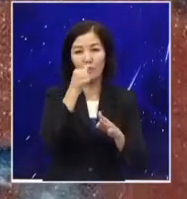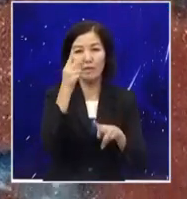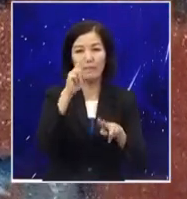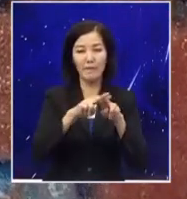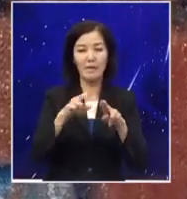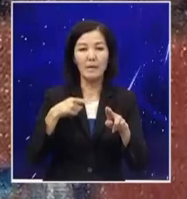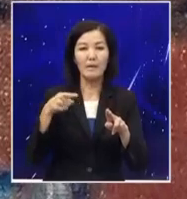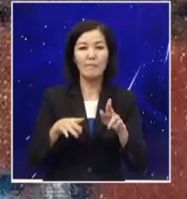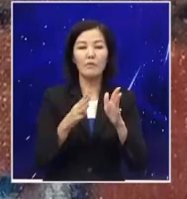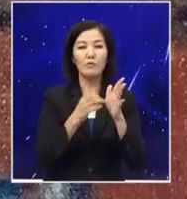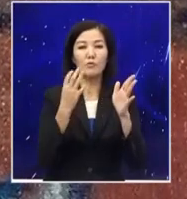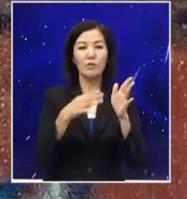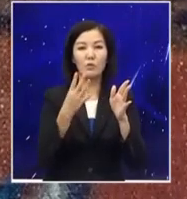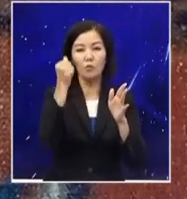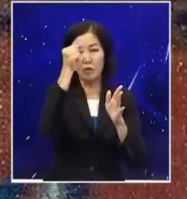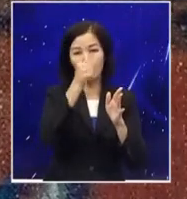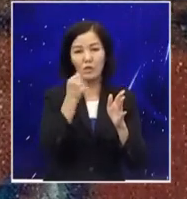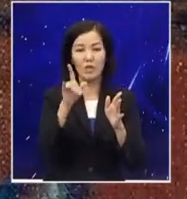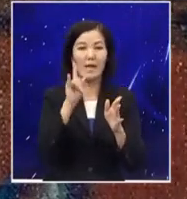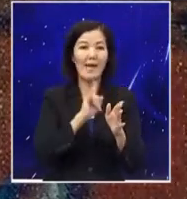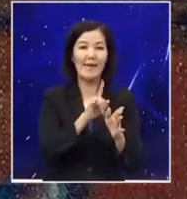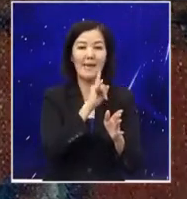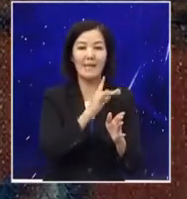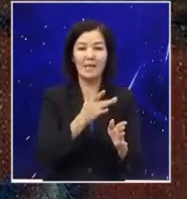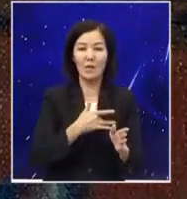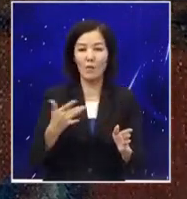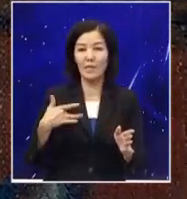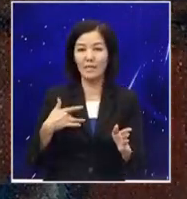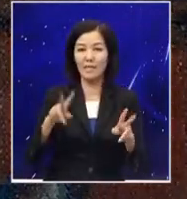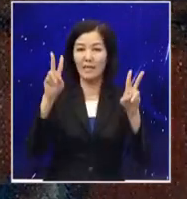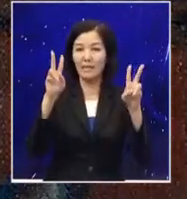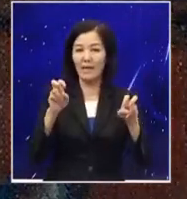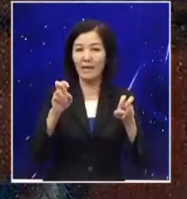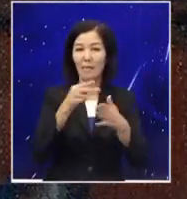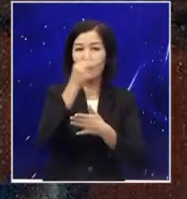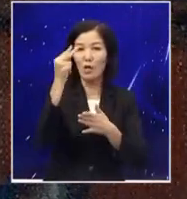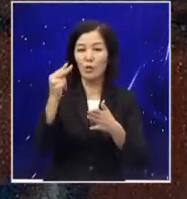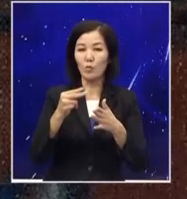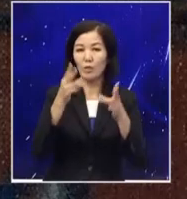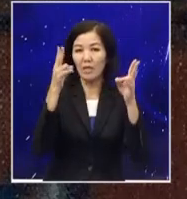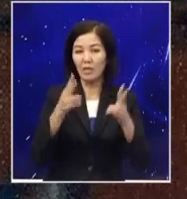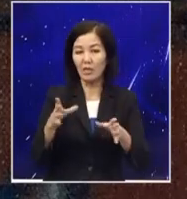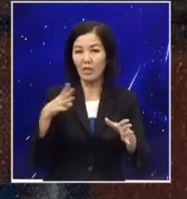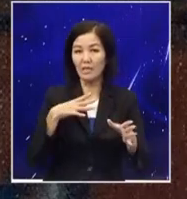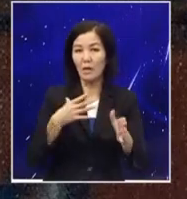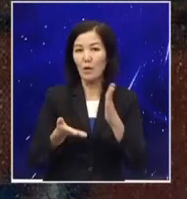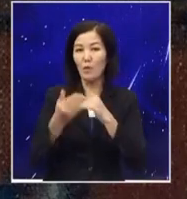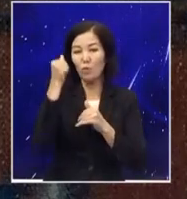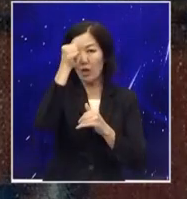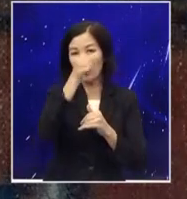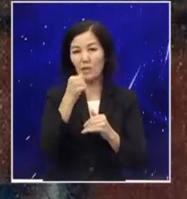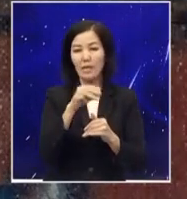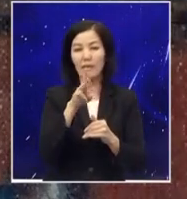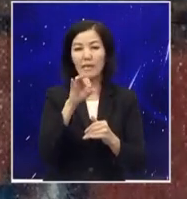қолынан 1944 жылы туған әйелдің кеудесі деген туындыға қиянат жасады. Оқиға өткен жылы Лондондағы Tate